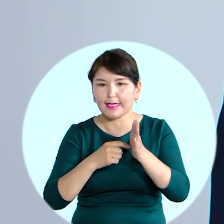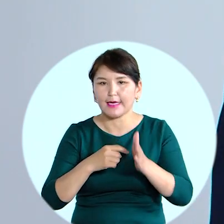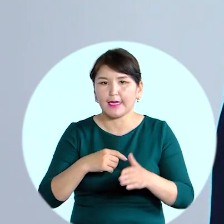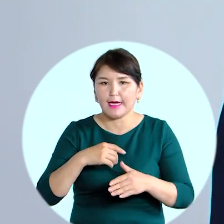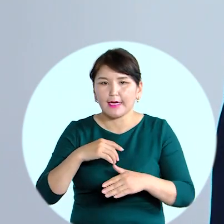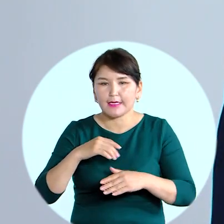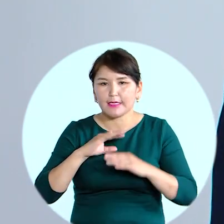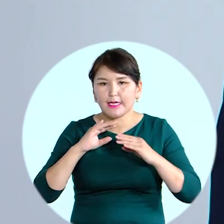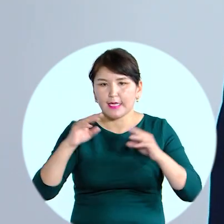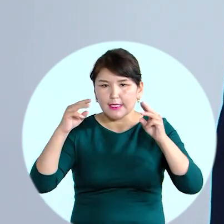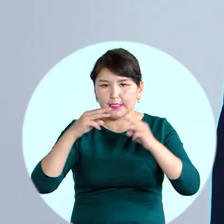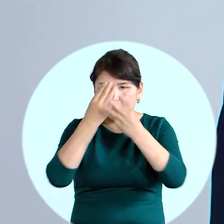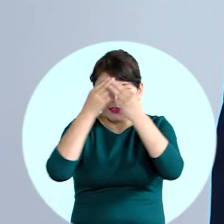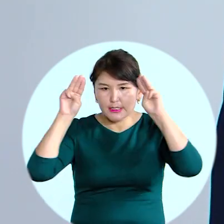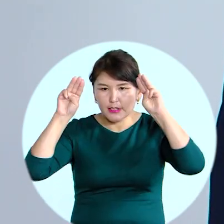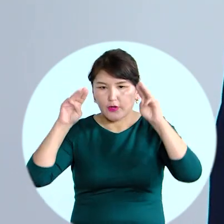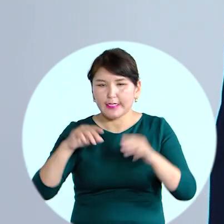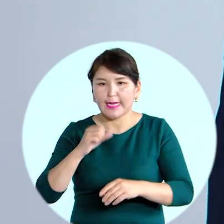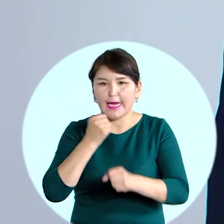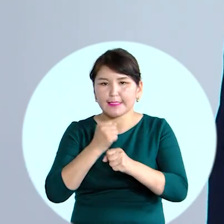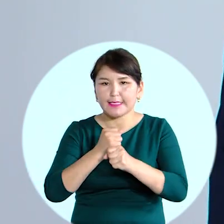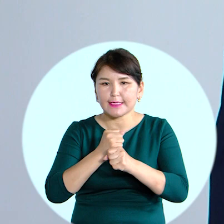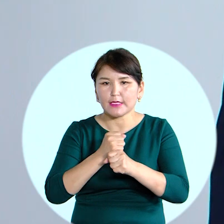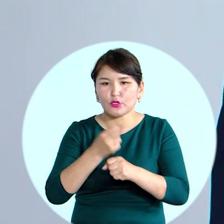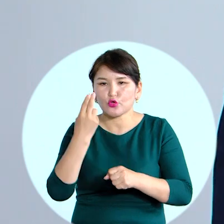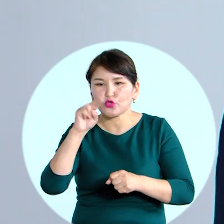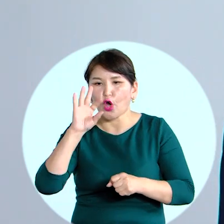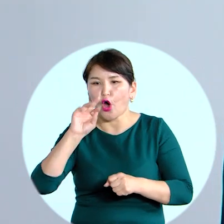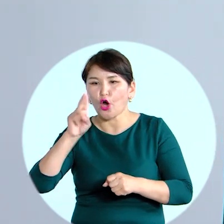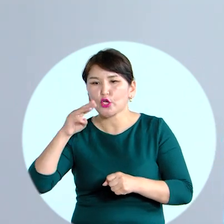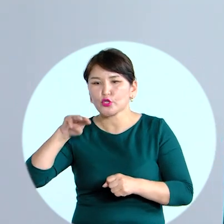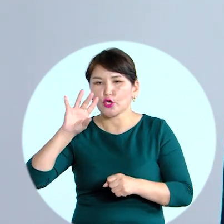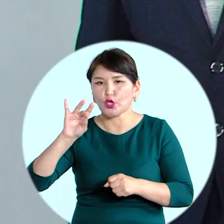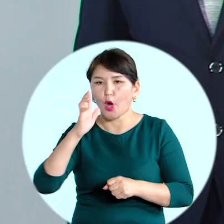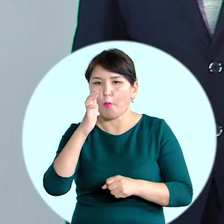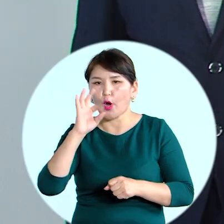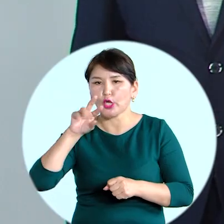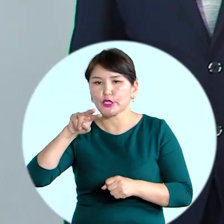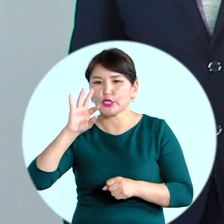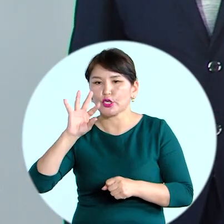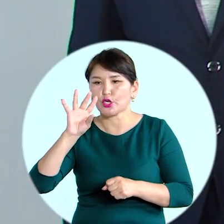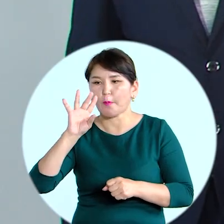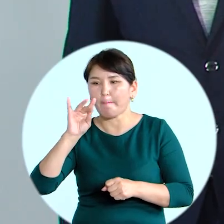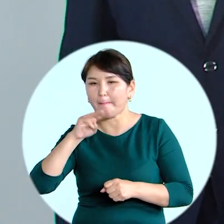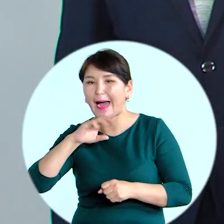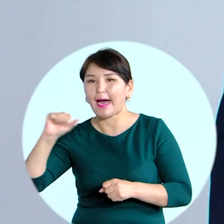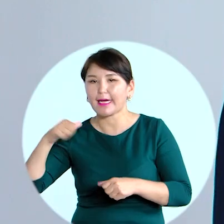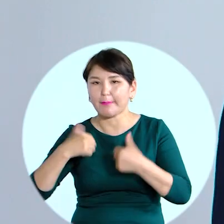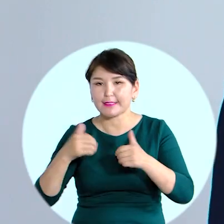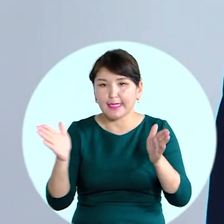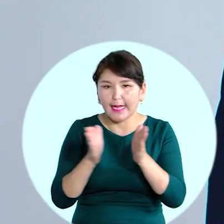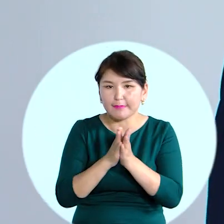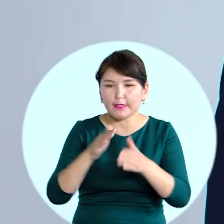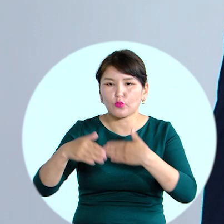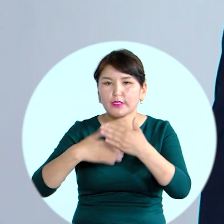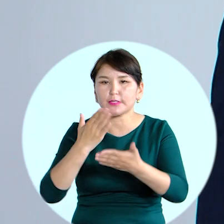эрүүл мэндийн үндэсний төвийн эрдэм шинжилгээний тэргүүлэх ажилтнаа анагаах ухааны доктор Болормаа Агштай хамтран хүргэж байна. Өмнө